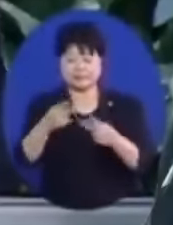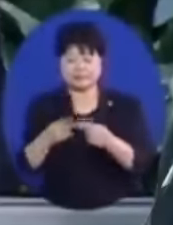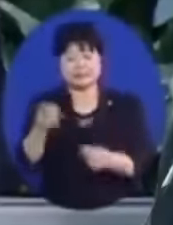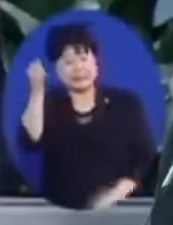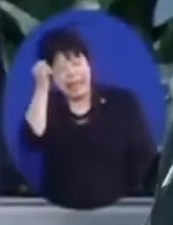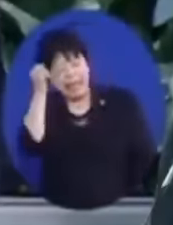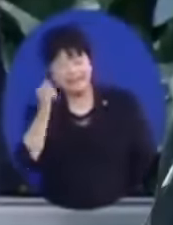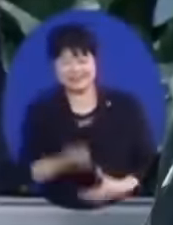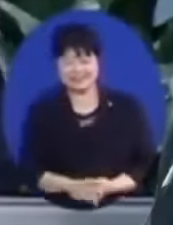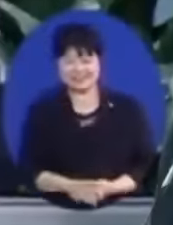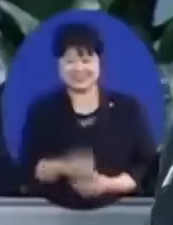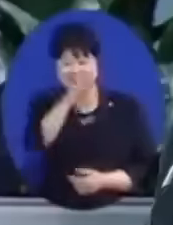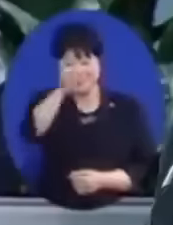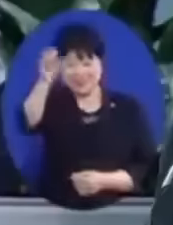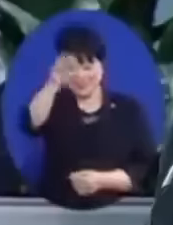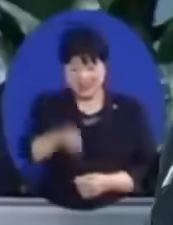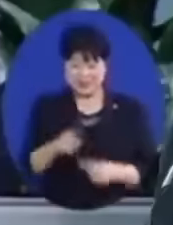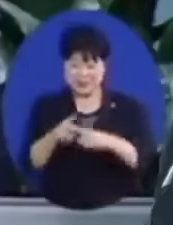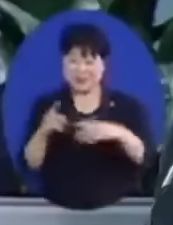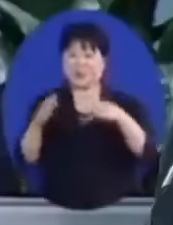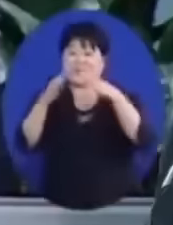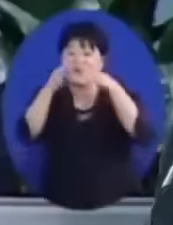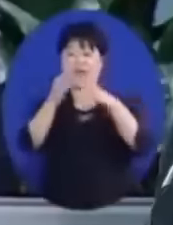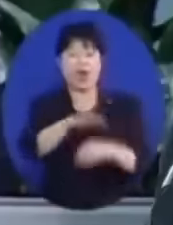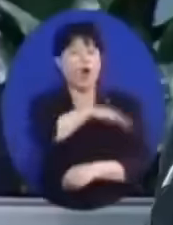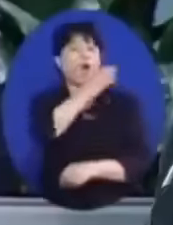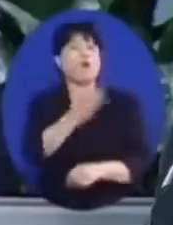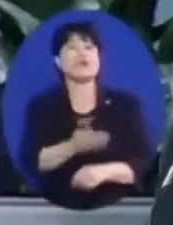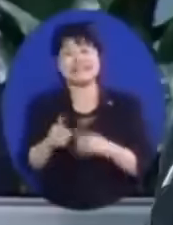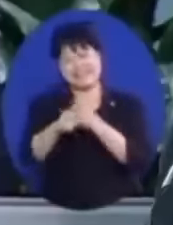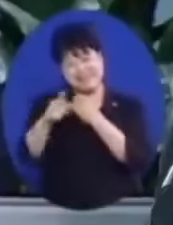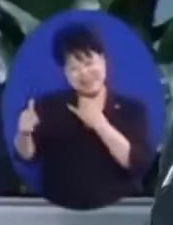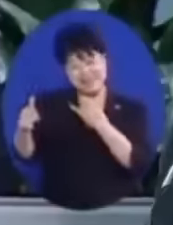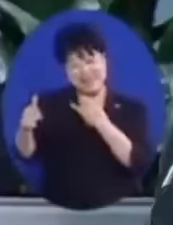실제로 서대문에 있을 때 우리 권사님이